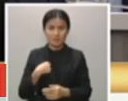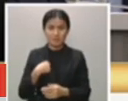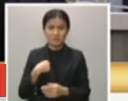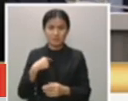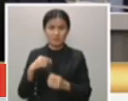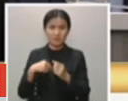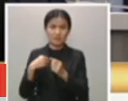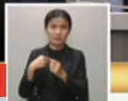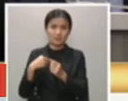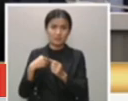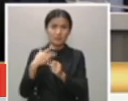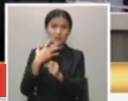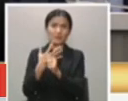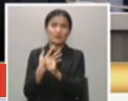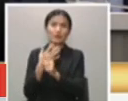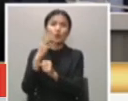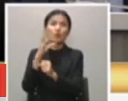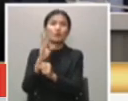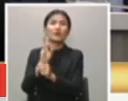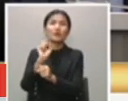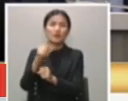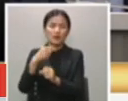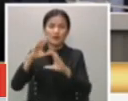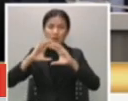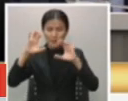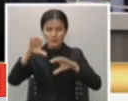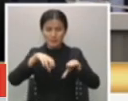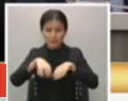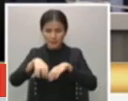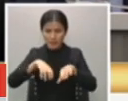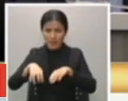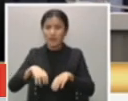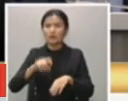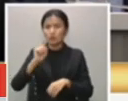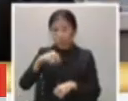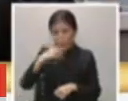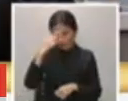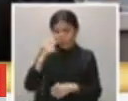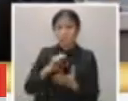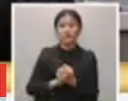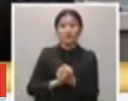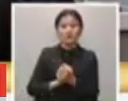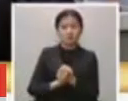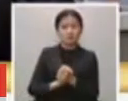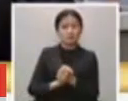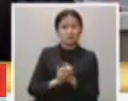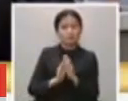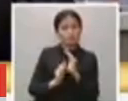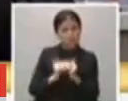ปีเนี่ยเป็นประเทศที่ควรจะมีอัตราการเติบโตทางเศรษฐกิจผ่านทาง GDP เนี่ยไม่ต่ำกว่า